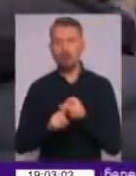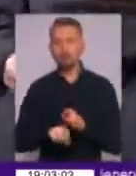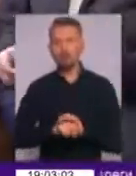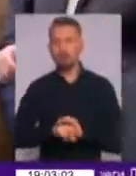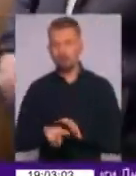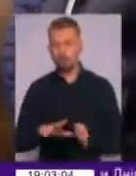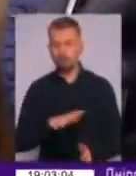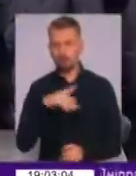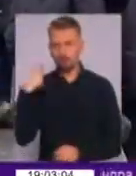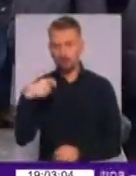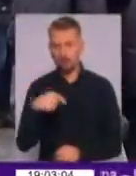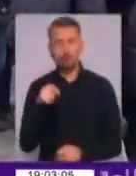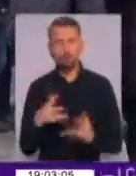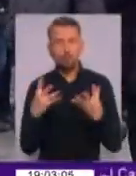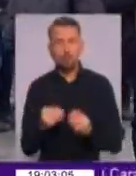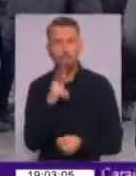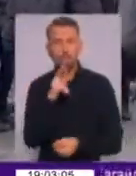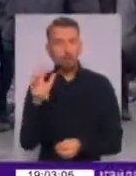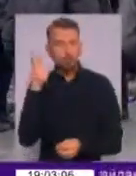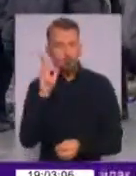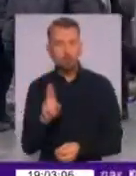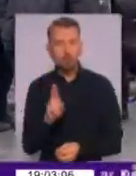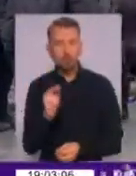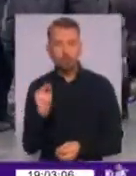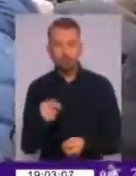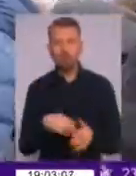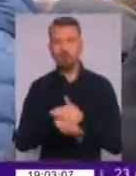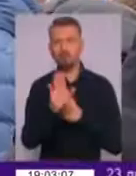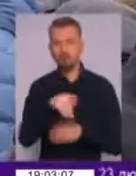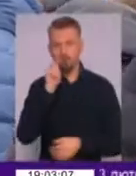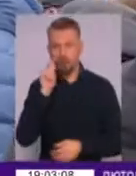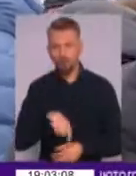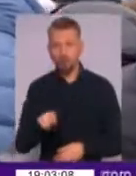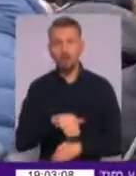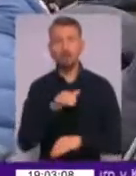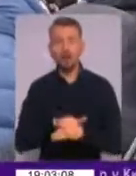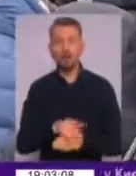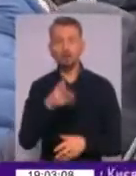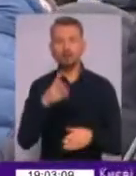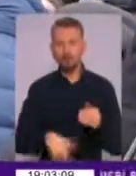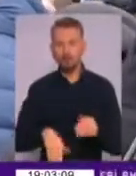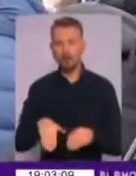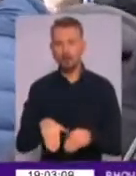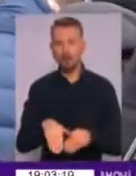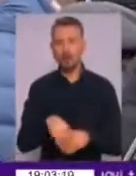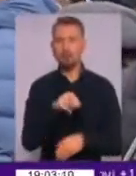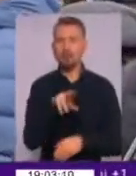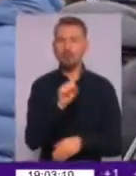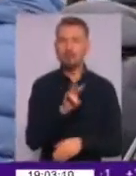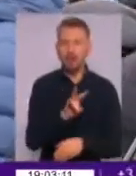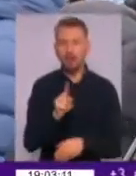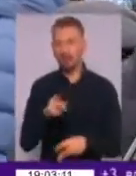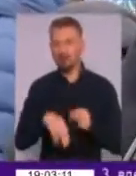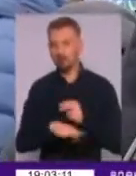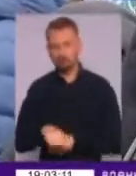екс-президента. Саме цього дня, 3 роки тому, Янукович залишив Україну. Де-факто закінчився Майдан, але не завершилася революція. Бо